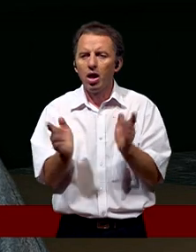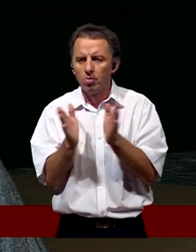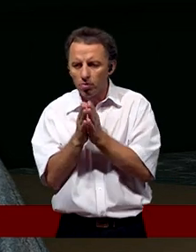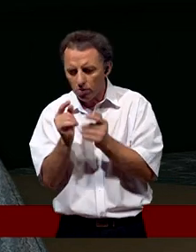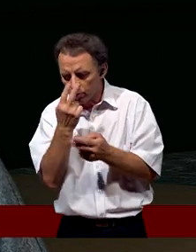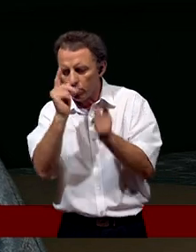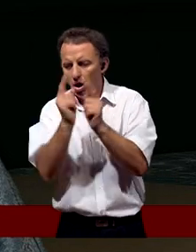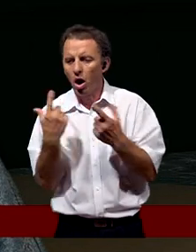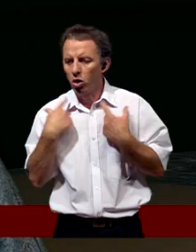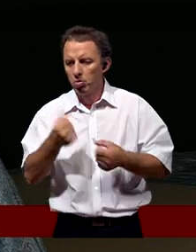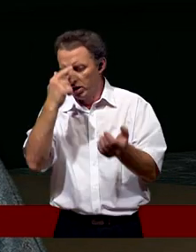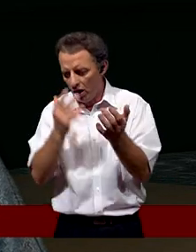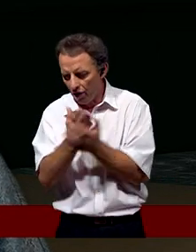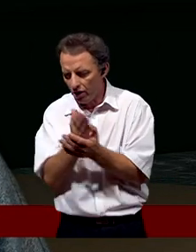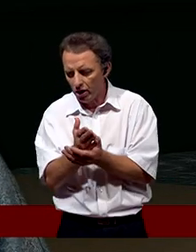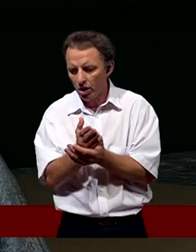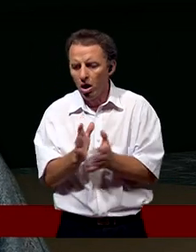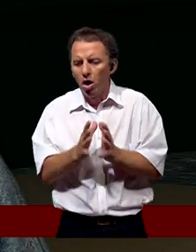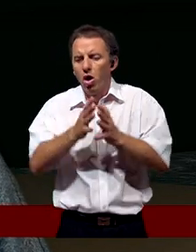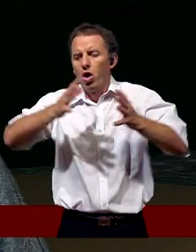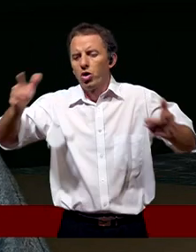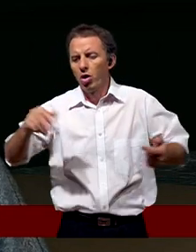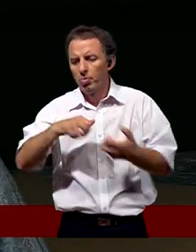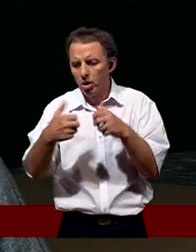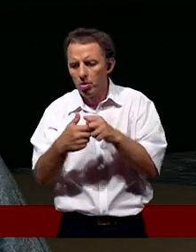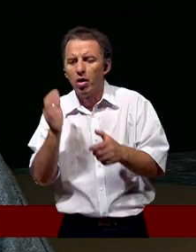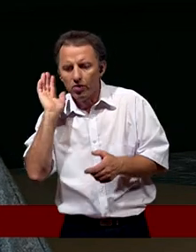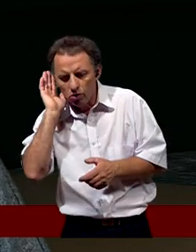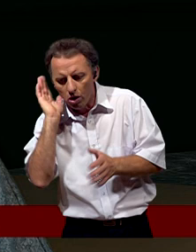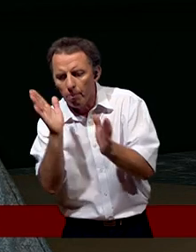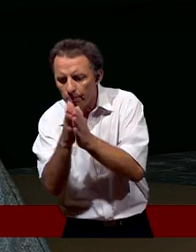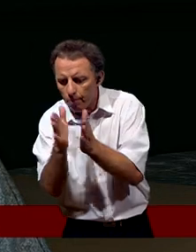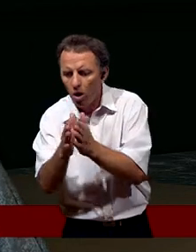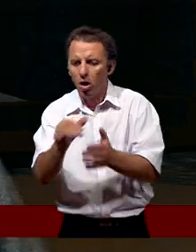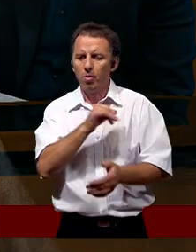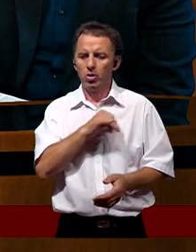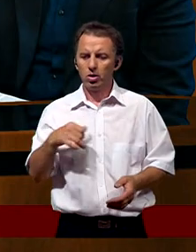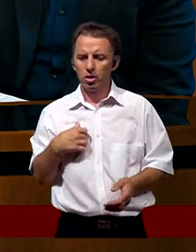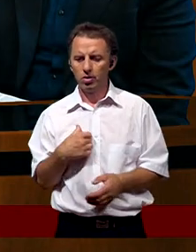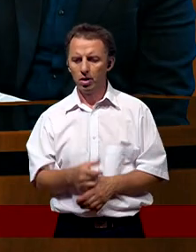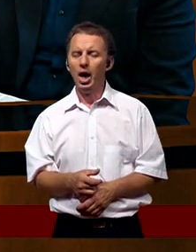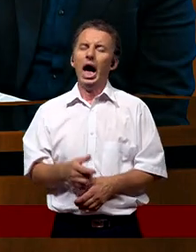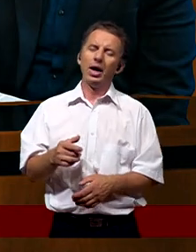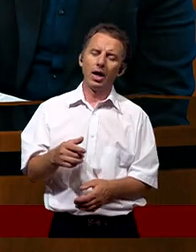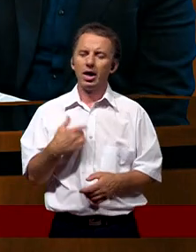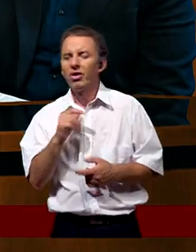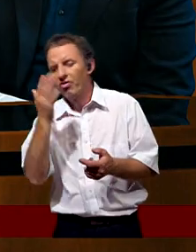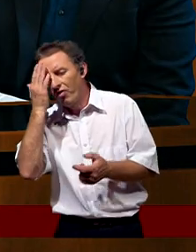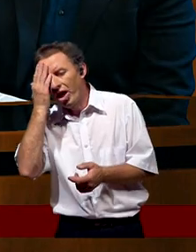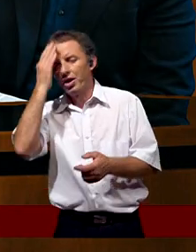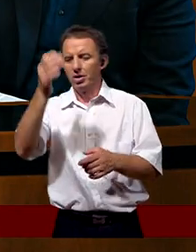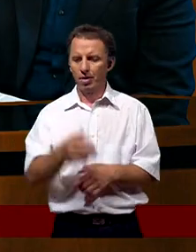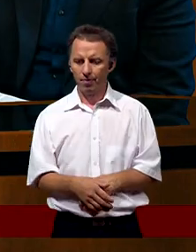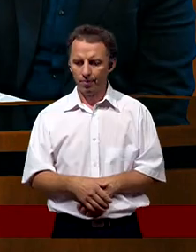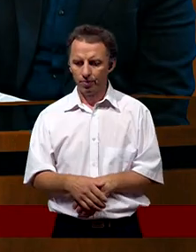spotykam się, kiedy rozmawiam z osobami wierzącymi i jest ogromny problem i ja mówię, słuchaj, to pomódl się. Ach, no tak, ale